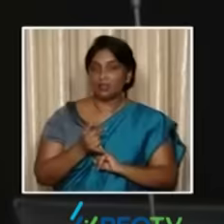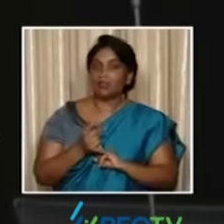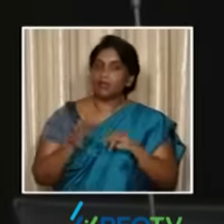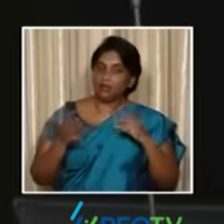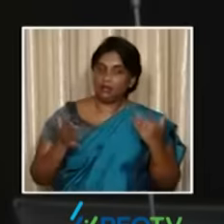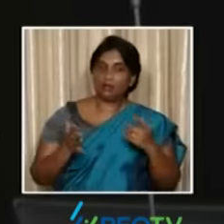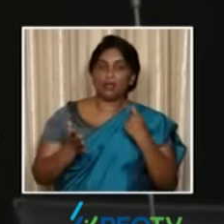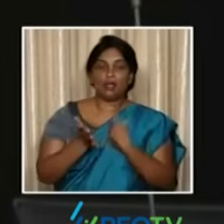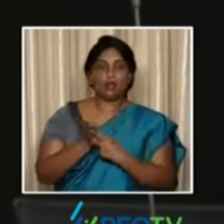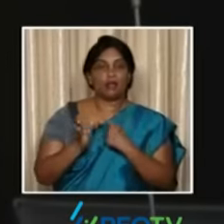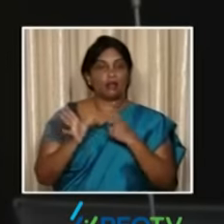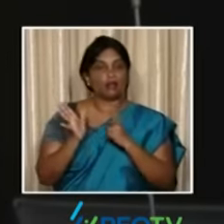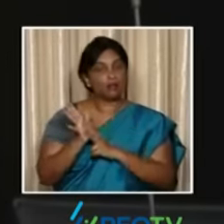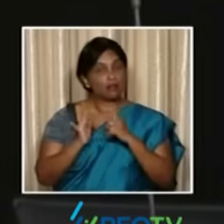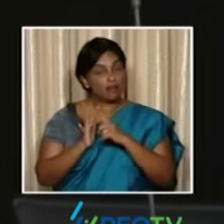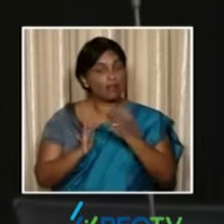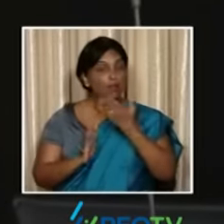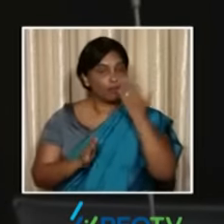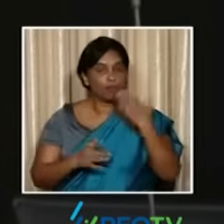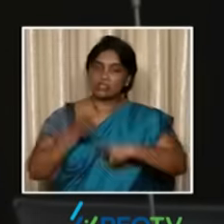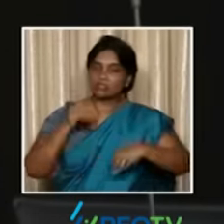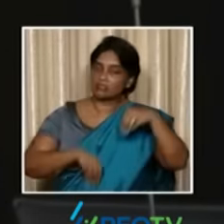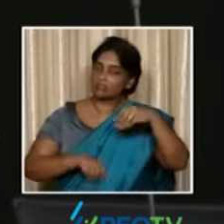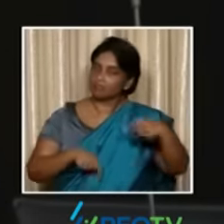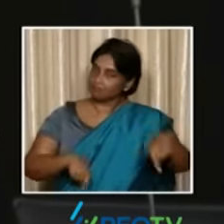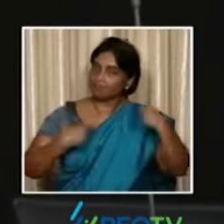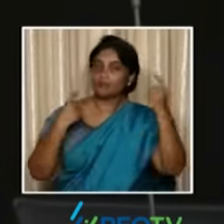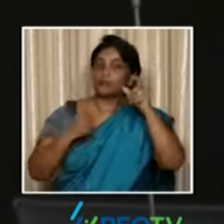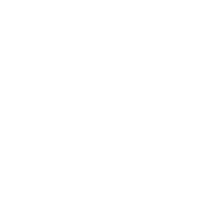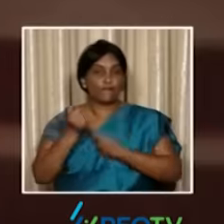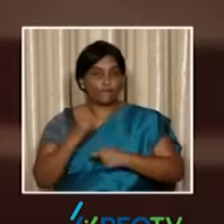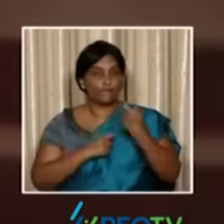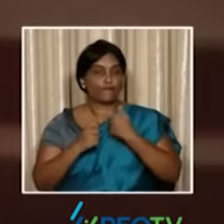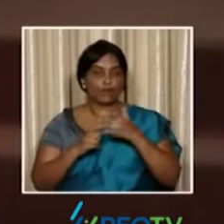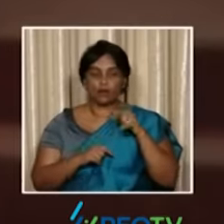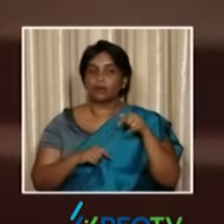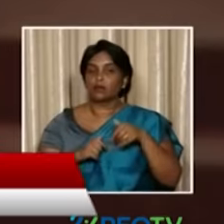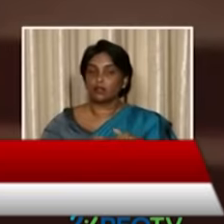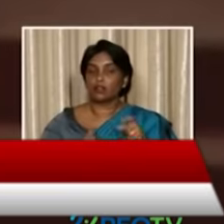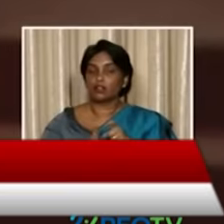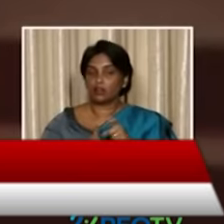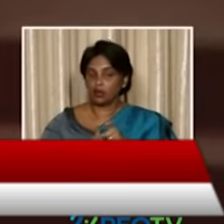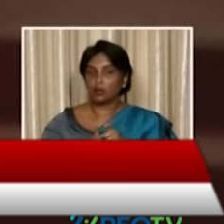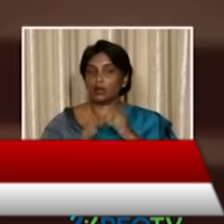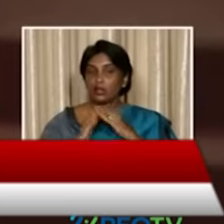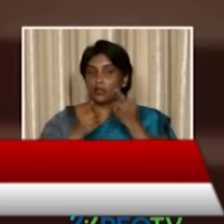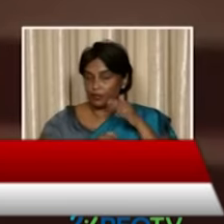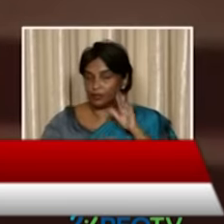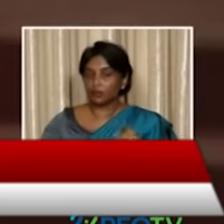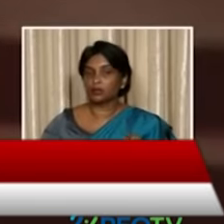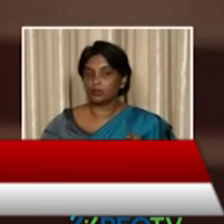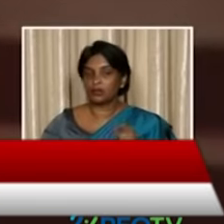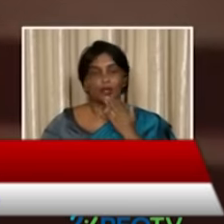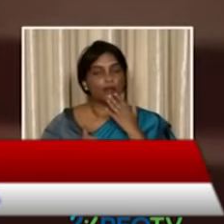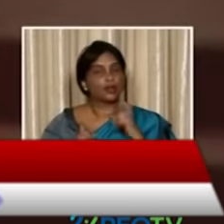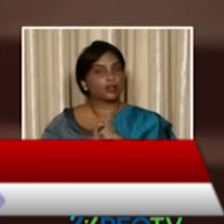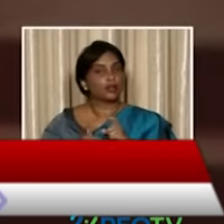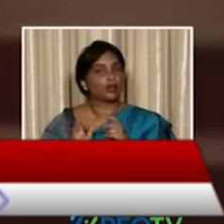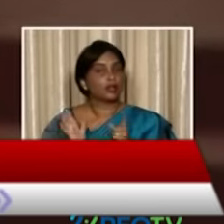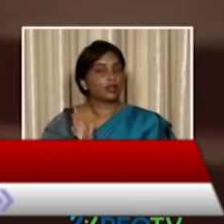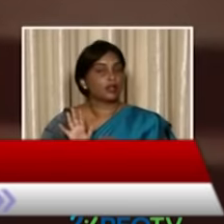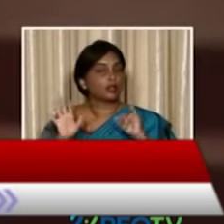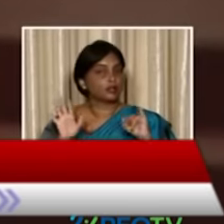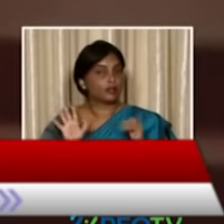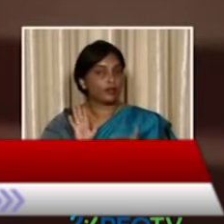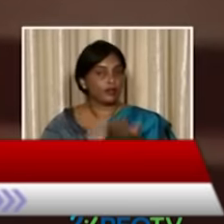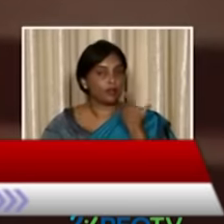හරි රවි කරුණානායකට හරි පුළුවන් නම් අපිත් එක ඡන්ද ඉල්ලලා දිනලා පෙන්වන්න කියලා ඉවරලා. මේ වන විට ඩොලර් වලට දිවා සල්ලි කිරීම තුලින් ඇමරිකානු ඩොලර් ලක්ෂ 6කට